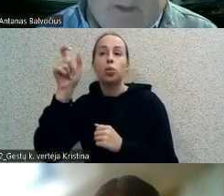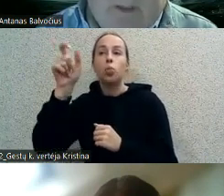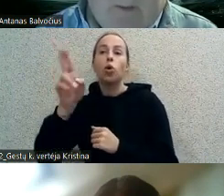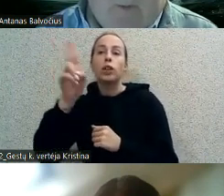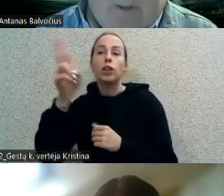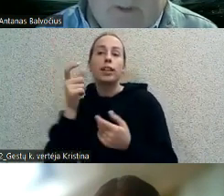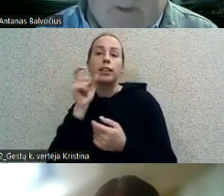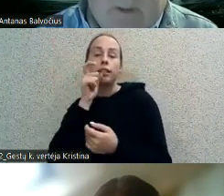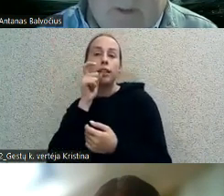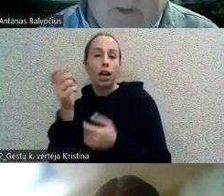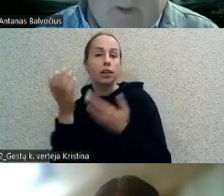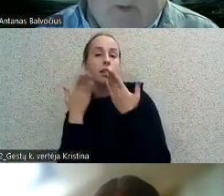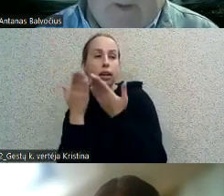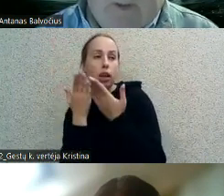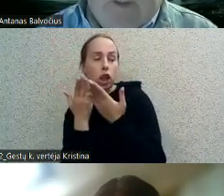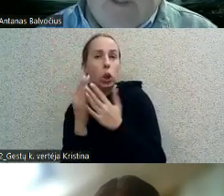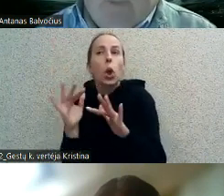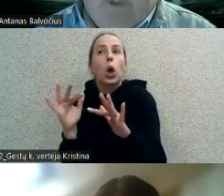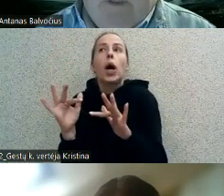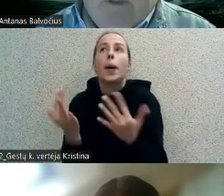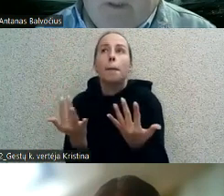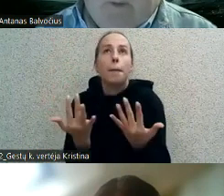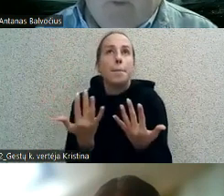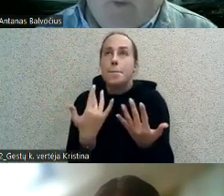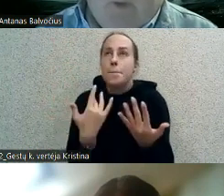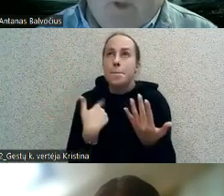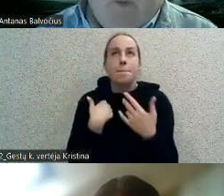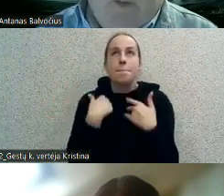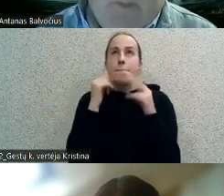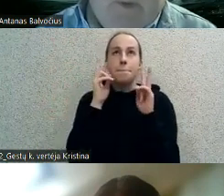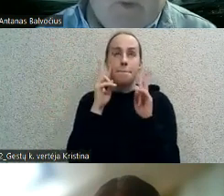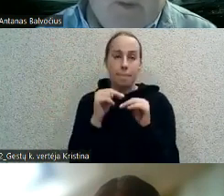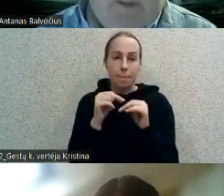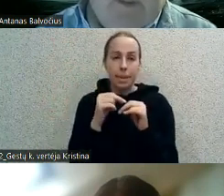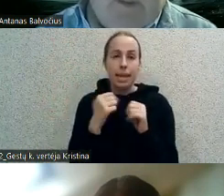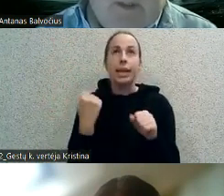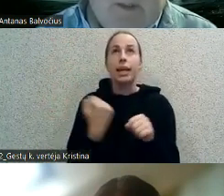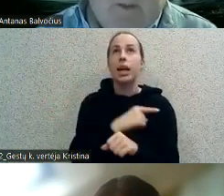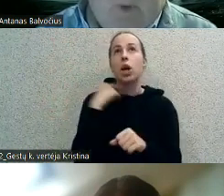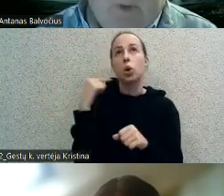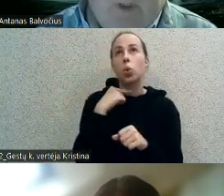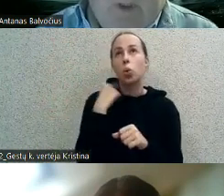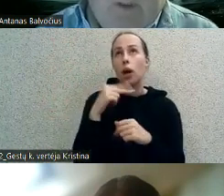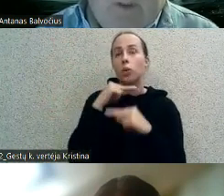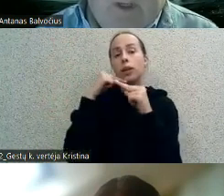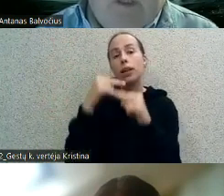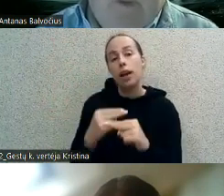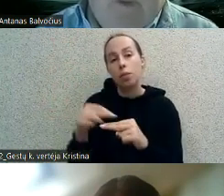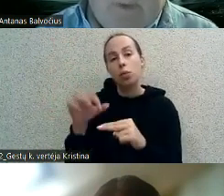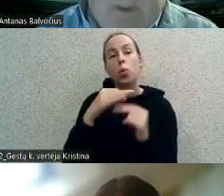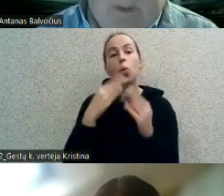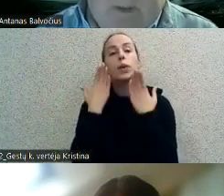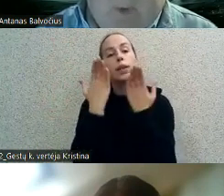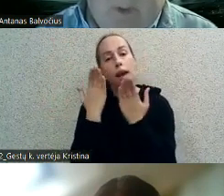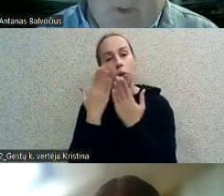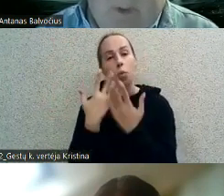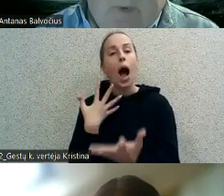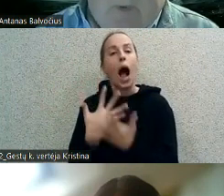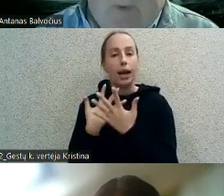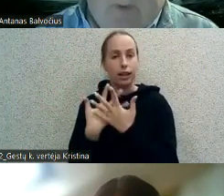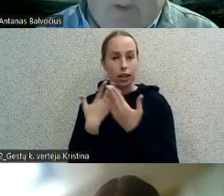kaip tą galėtų daryti. Todėl labai reiktų daugiau dėmesio skirti skaitimui ir aktyviam